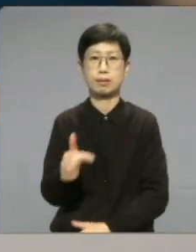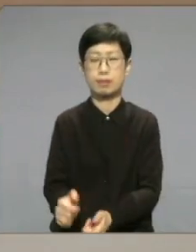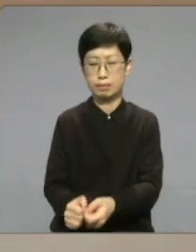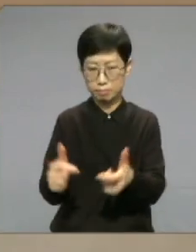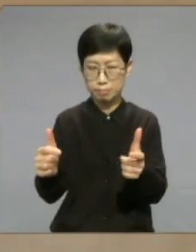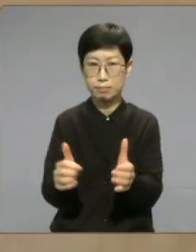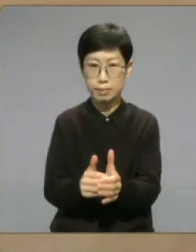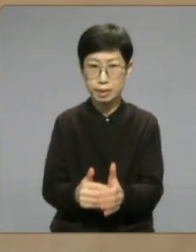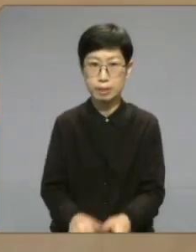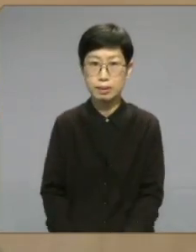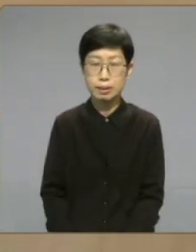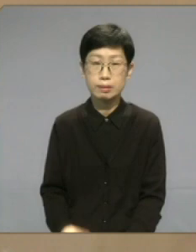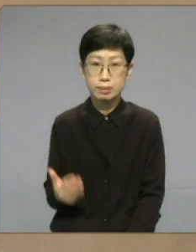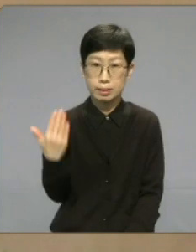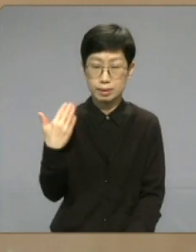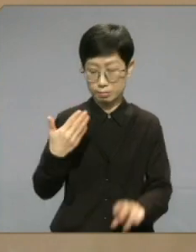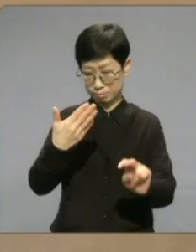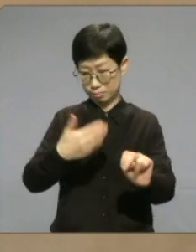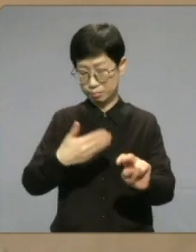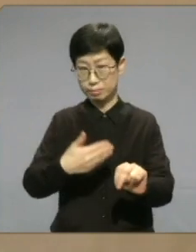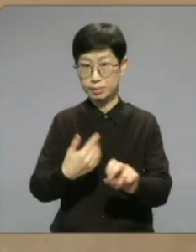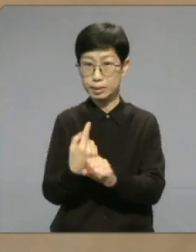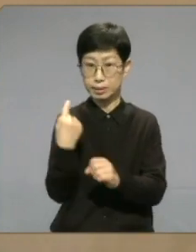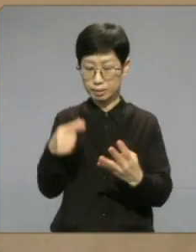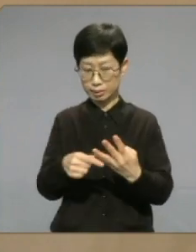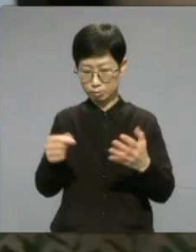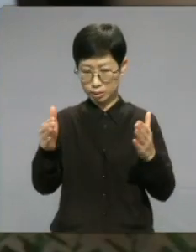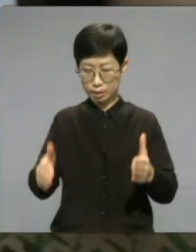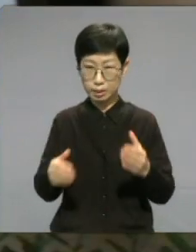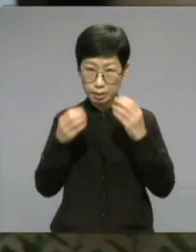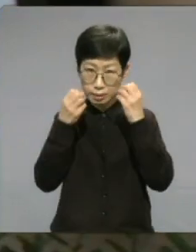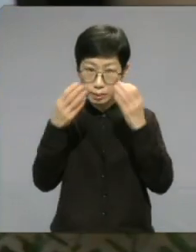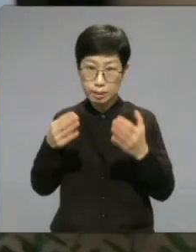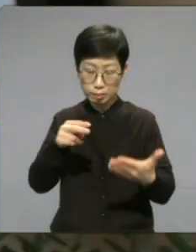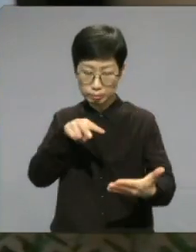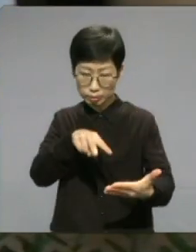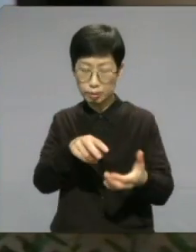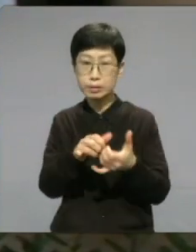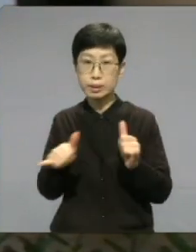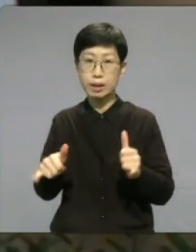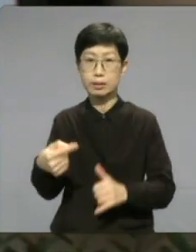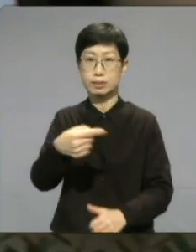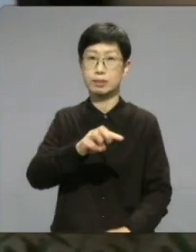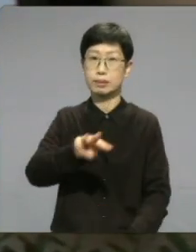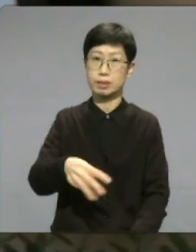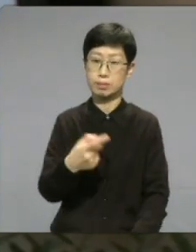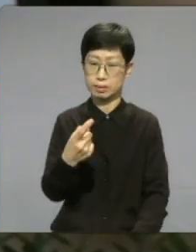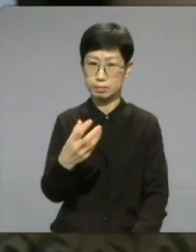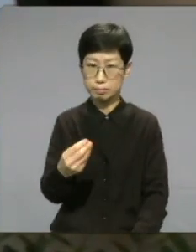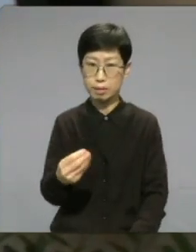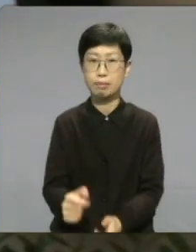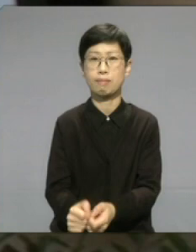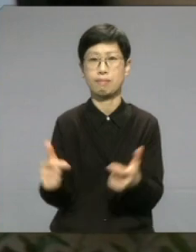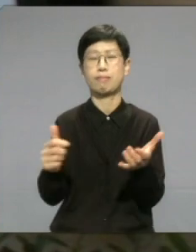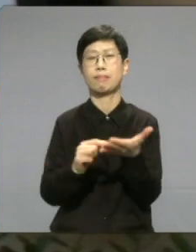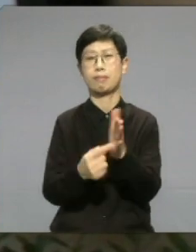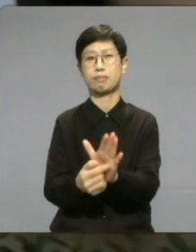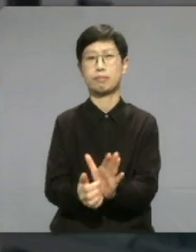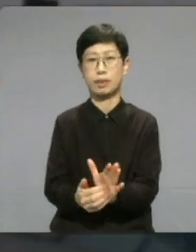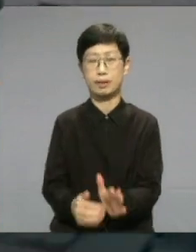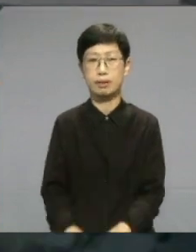나타났습니다. 최근 넷플릭스는 지난해 4분기 신규 구독자가 1,310만 명 늘었다고 밝혔는데요.